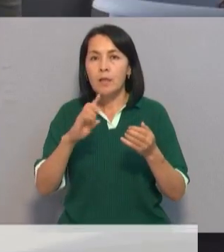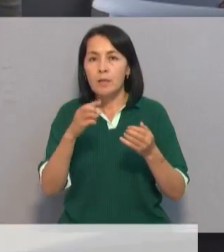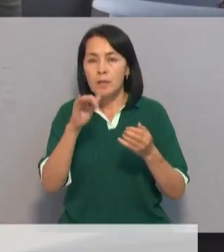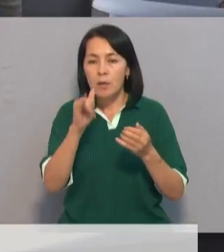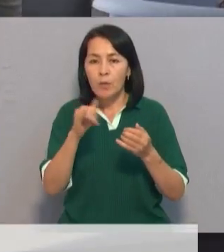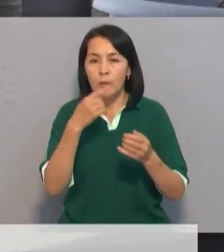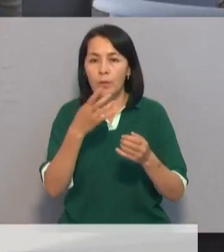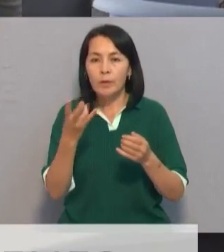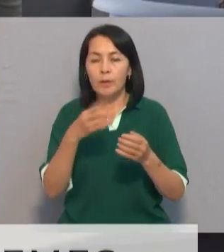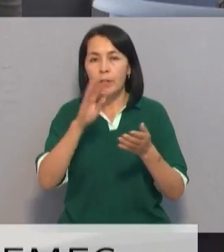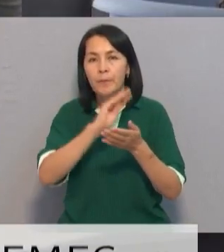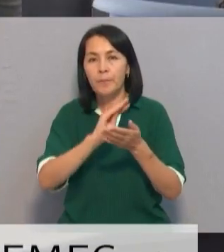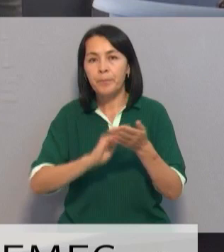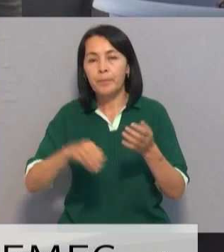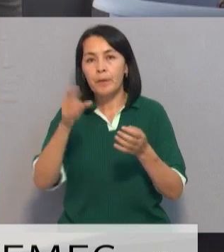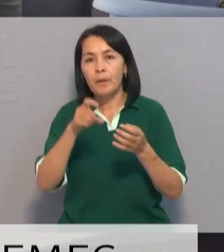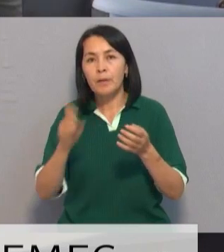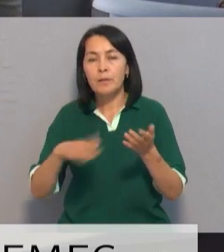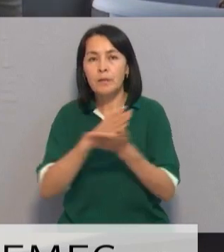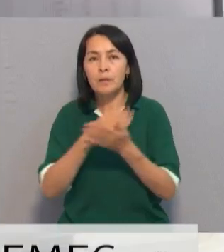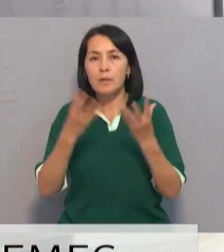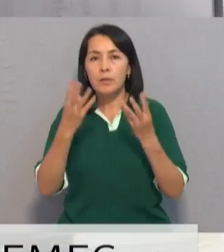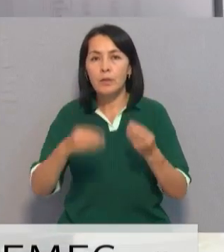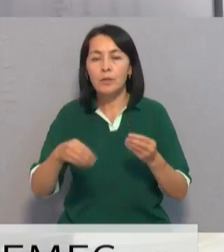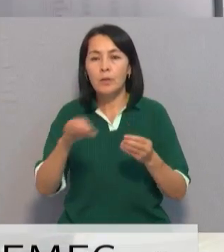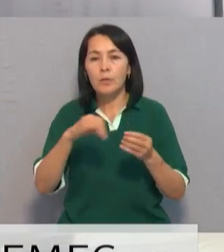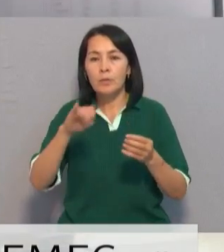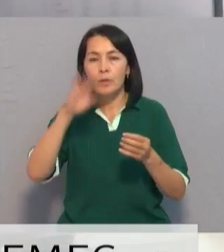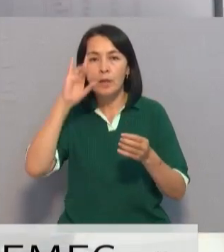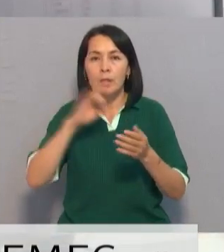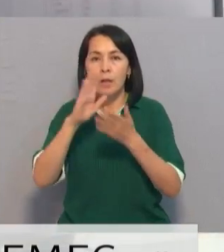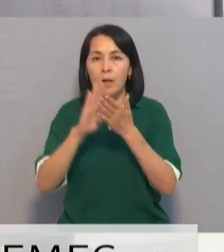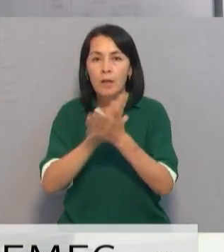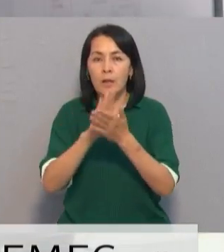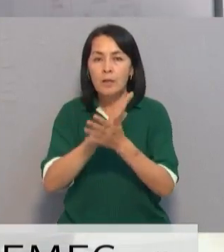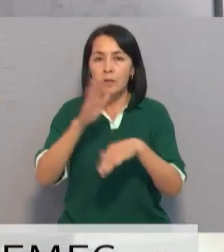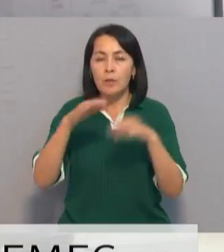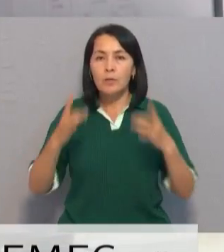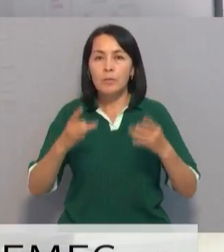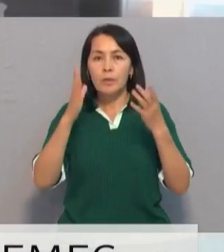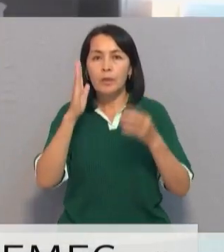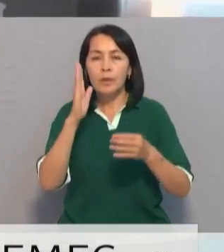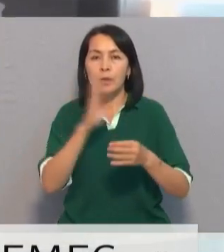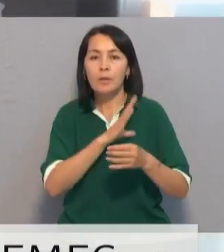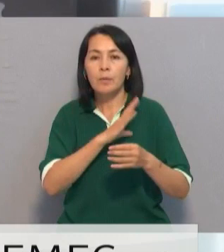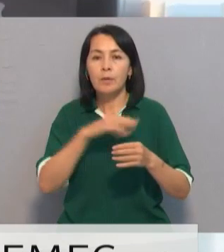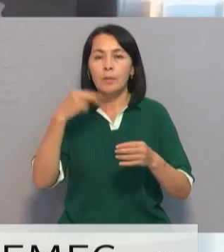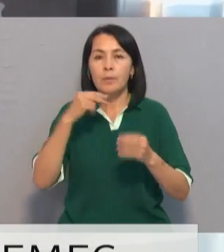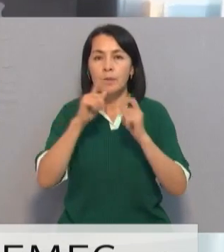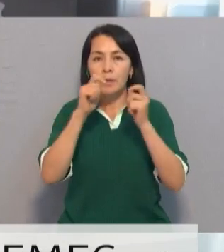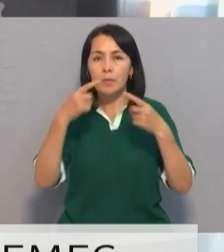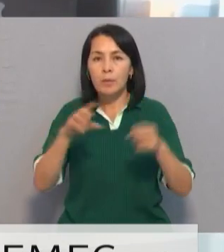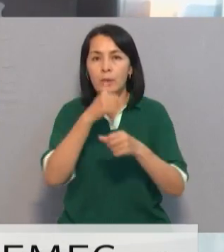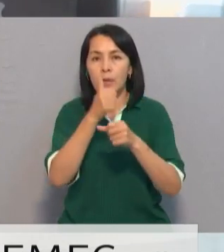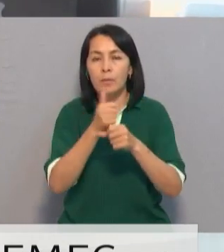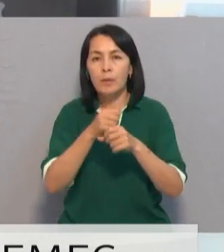керек. Бұқаралық ақпарат құралдары қызметкерлерінің күні Оңтүстік Қазақстан газетінің редакциясы үшін сәтті мереке болды. Президент сыйлығынан бөлек бас